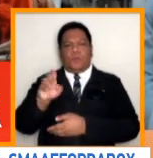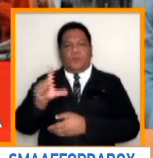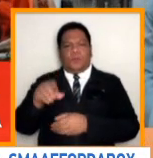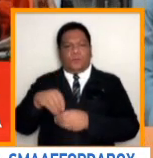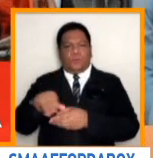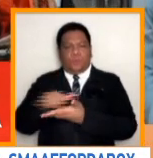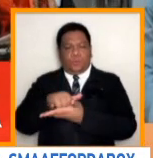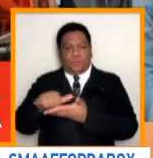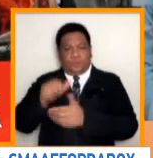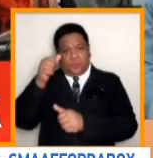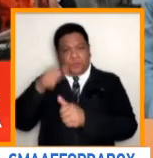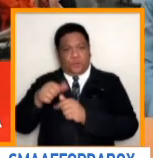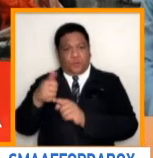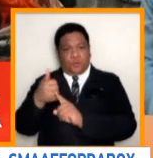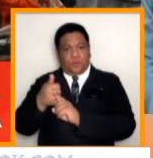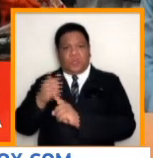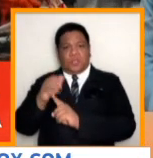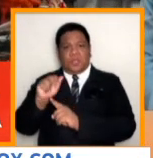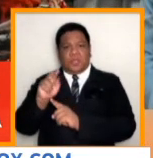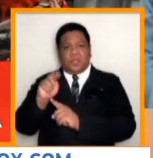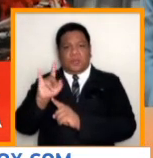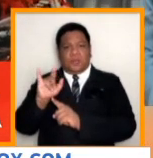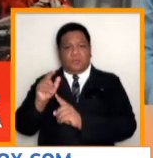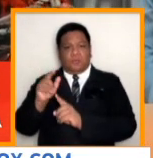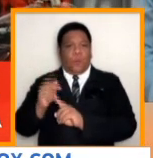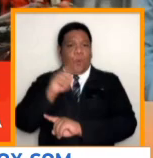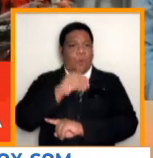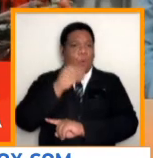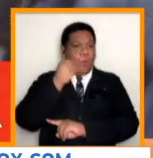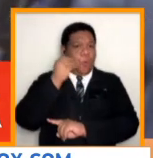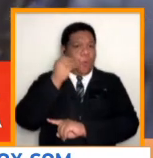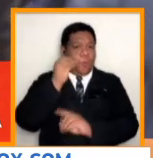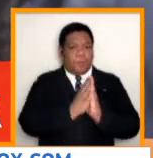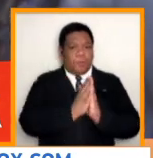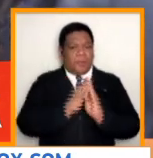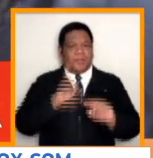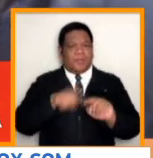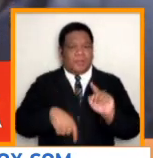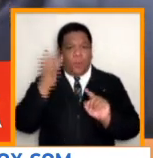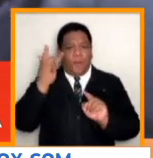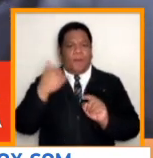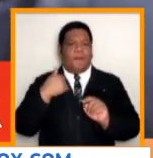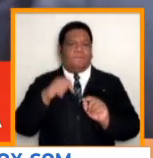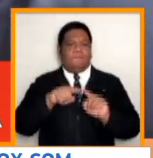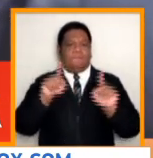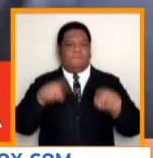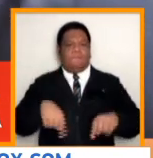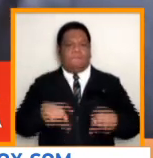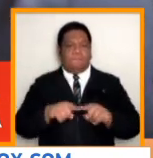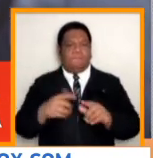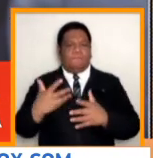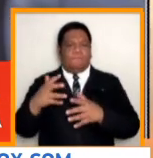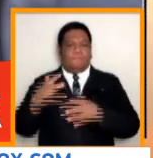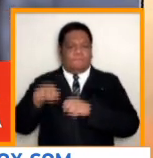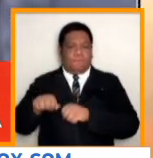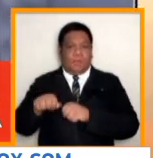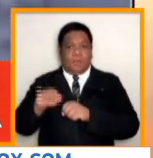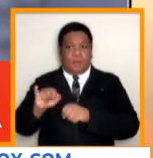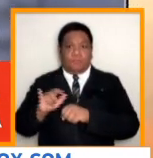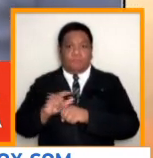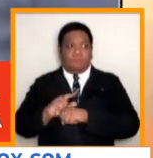Candy dahil may warrant of arrest na inihain laban sa kanya sa Myanmar. Bago lumipad pa Amerika, vocal sa social media